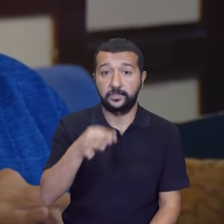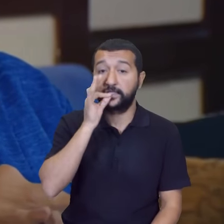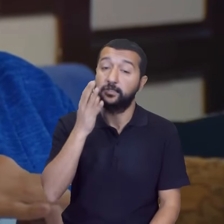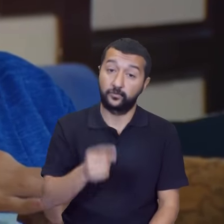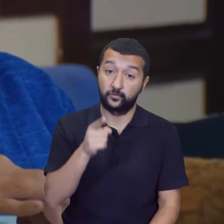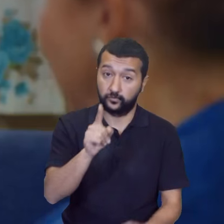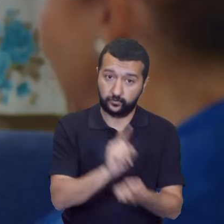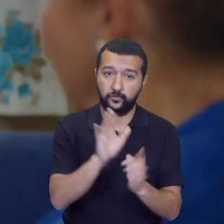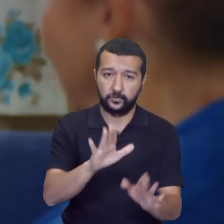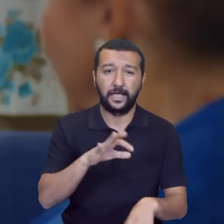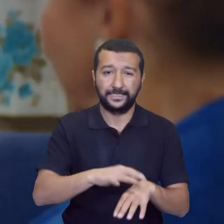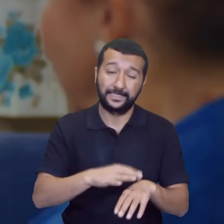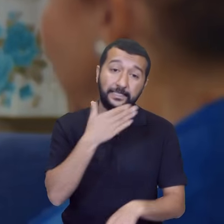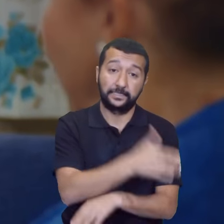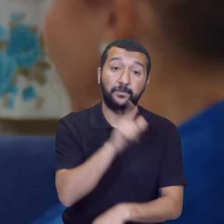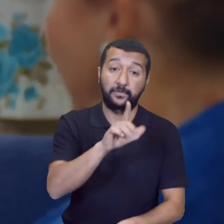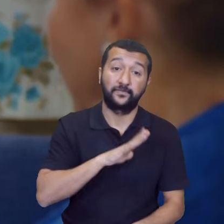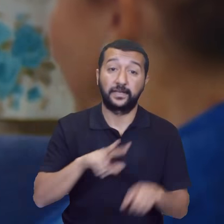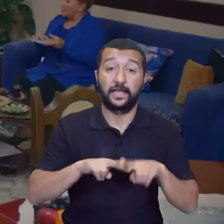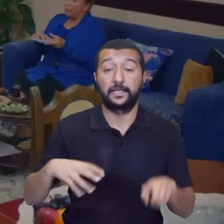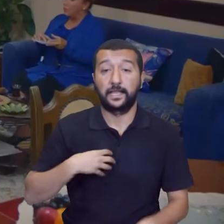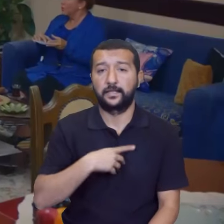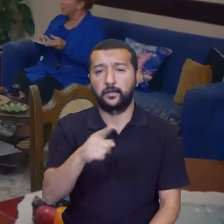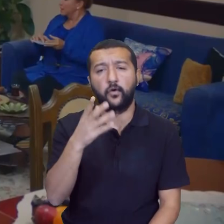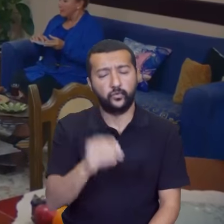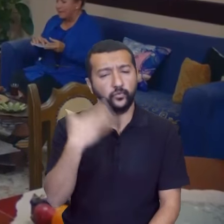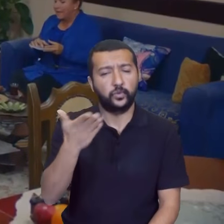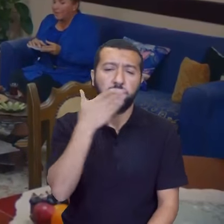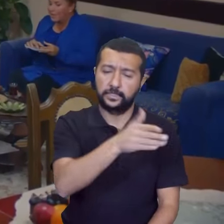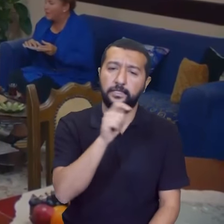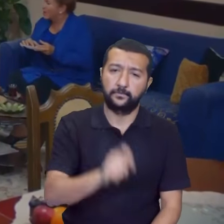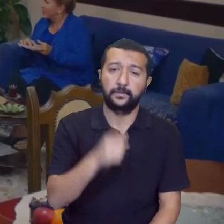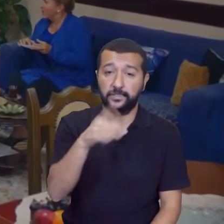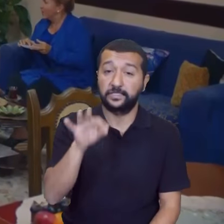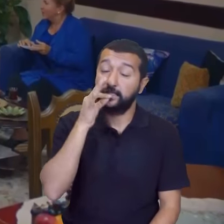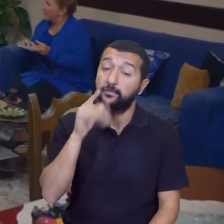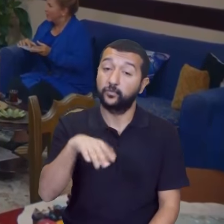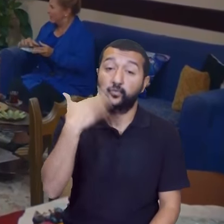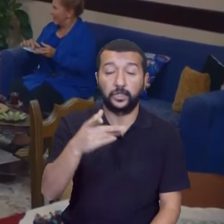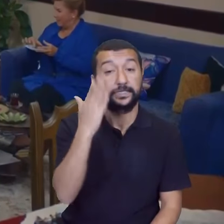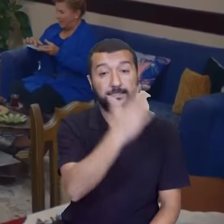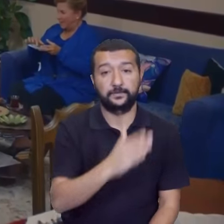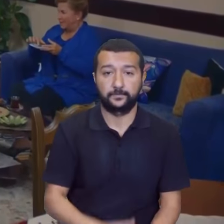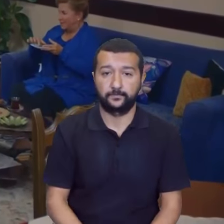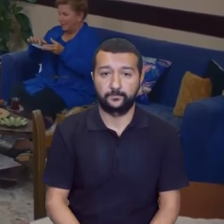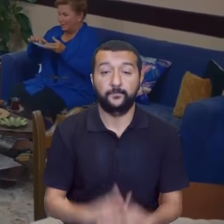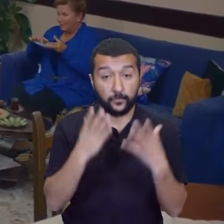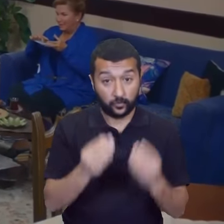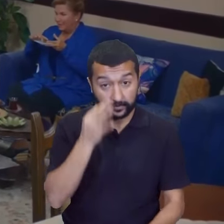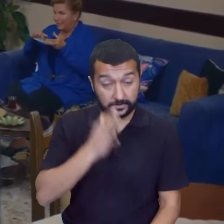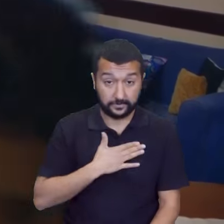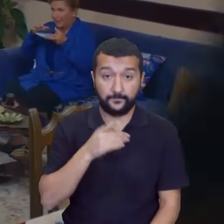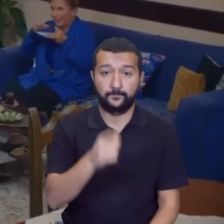çay daha içeriz ayol. Hastaneye uğramam lazım Adile anne. Olsun, uğrarsın gene. Birer çay daha içeriz, öyle gidersin. Tamam mı